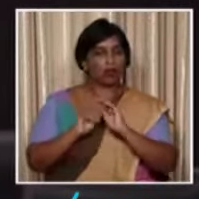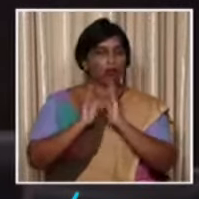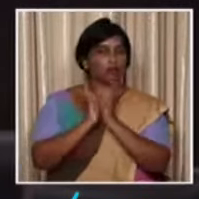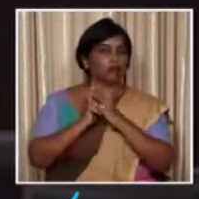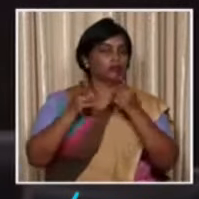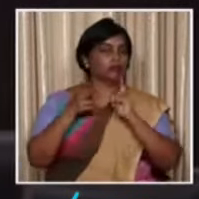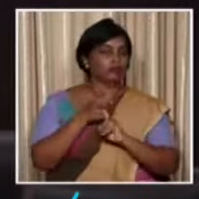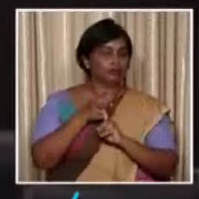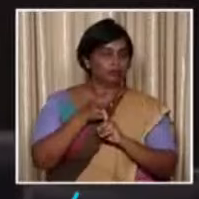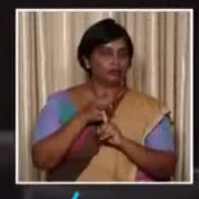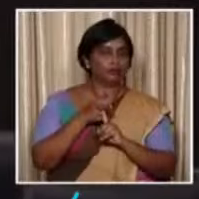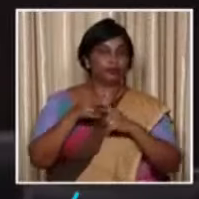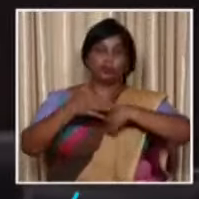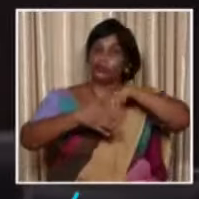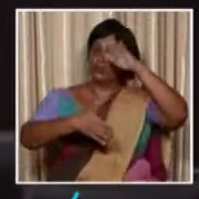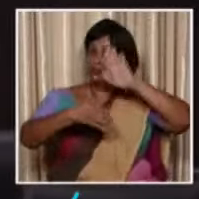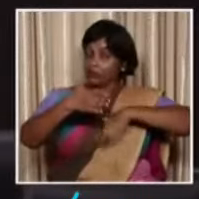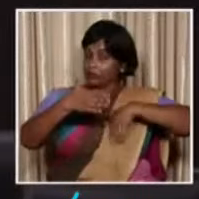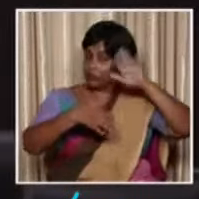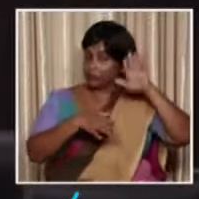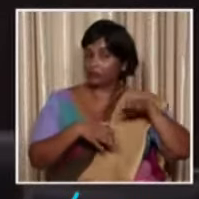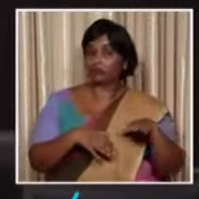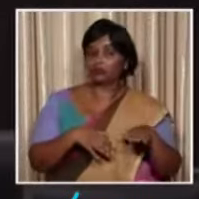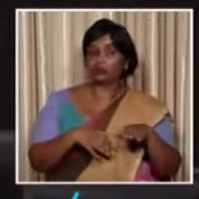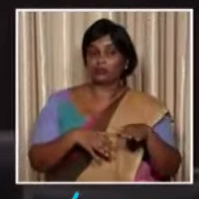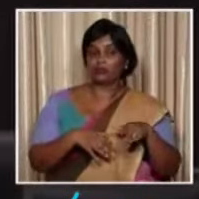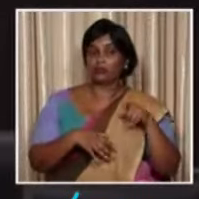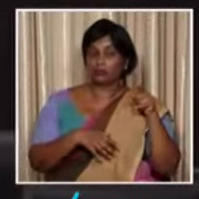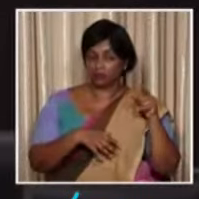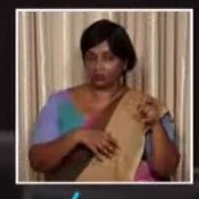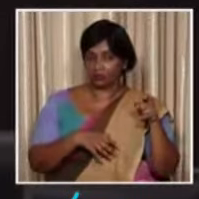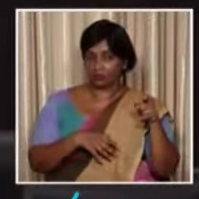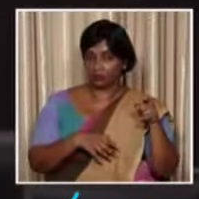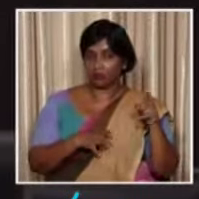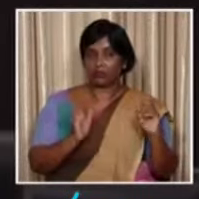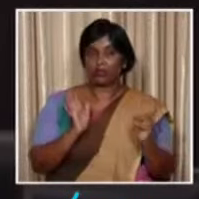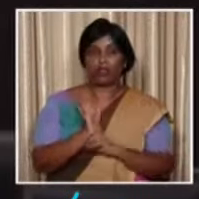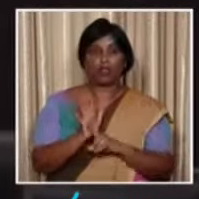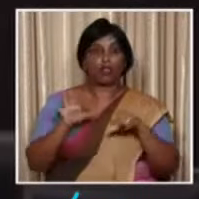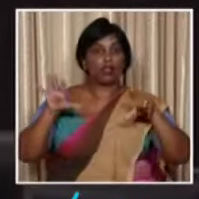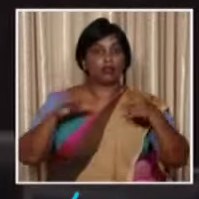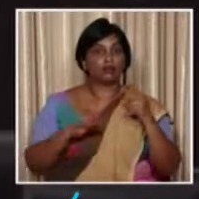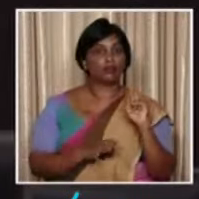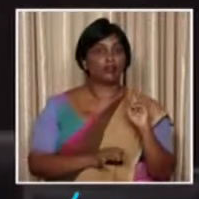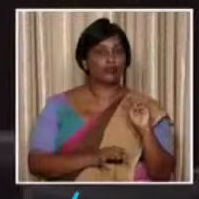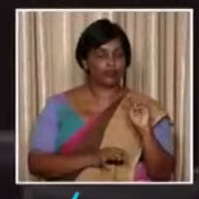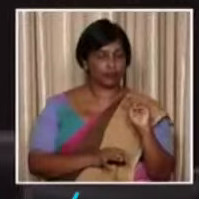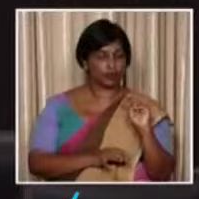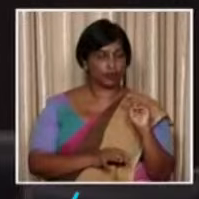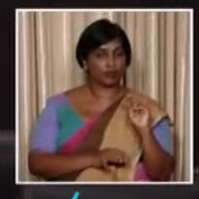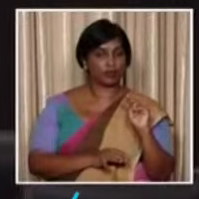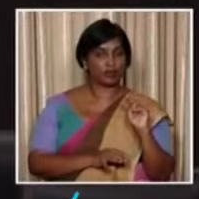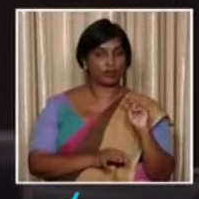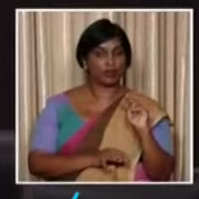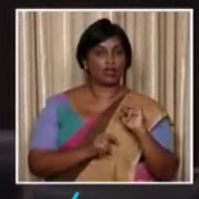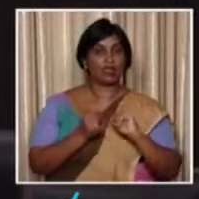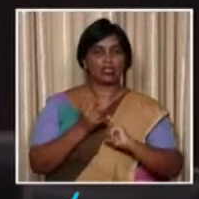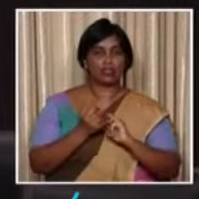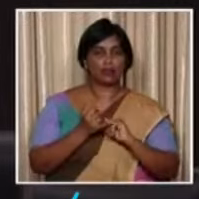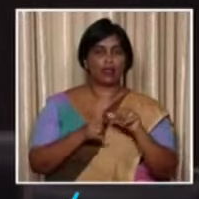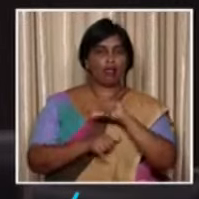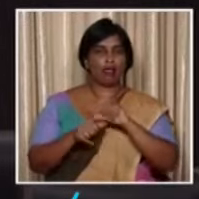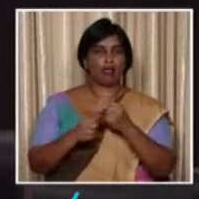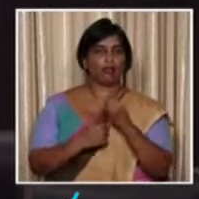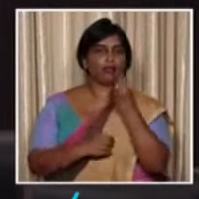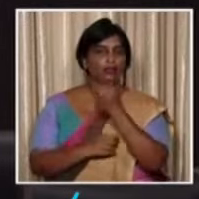එක තින්ත ගන්න ග්‍රෑන්ඩ් ස්ටෑන්ඩ් එකේ ලක්ෂ 720කට සයිනෝමේට් කියන ආයතනයට